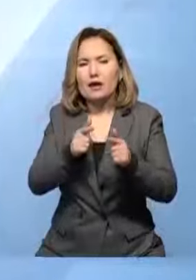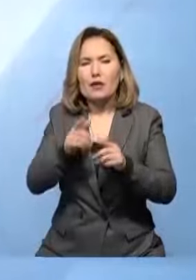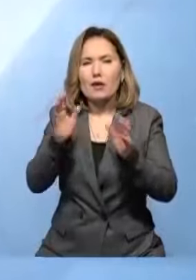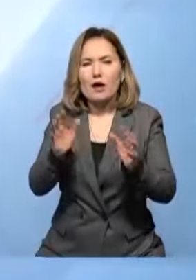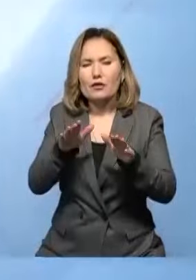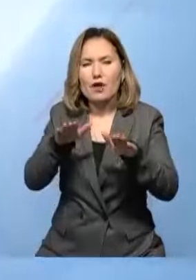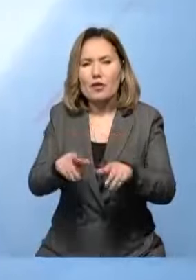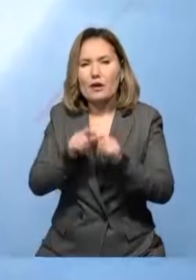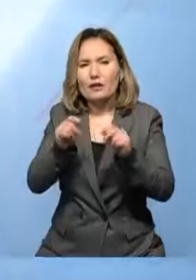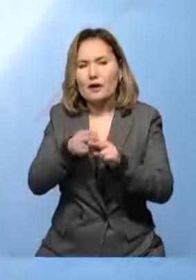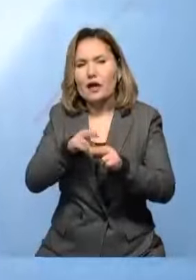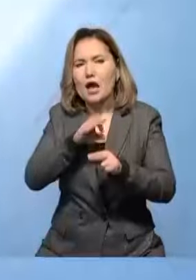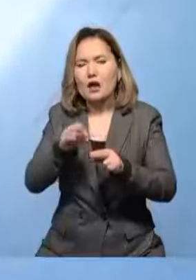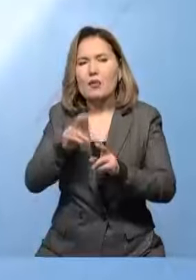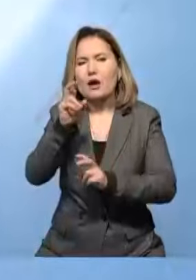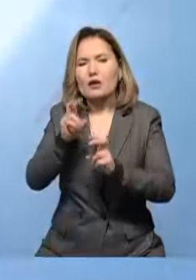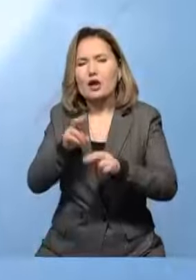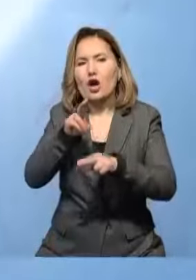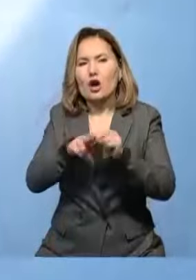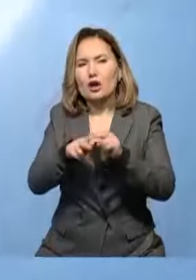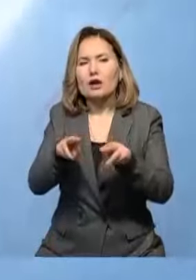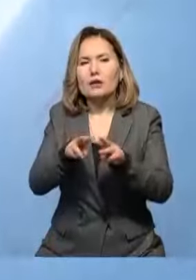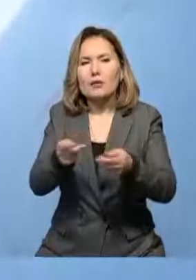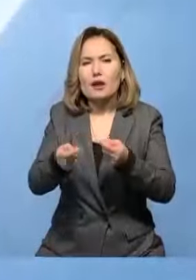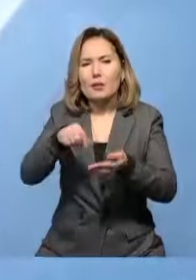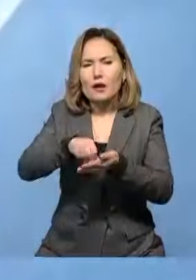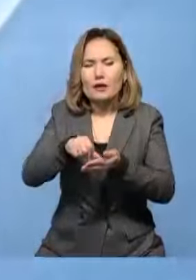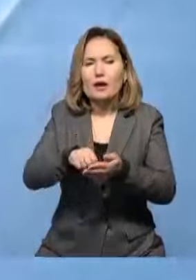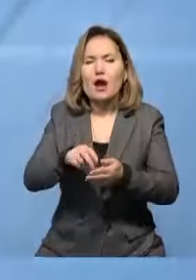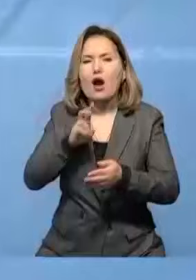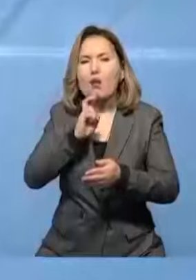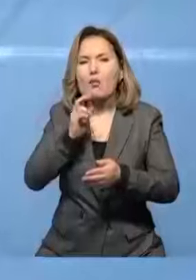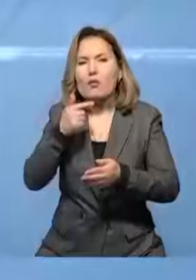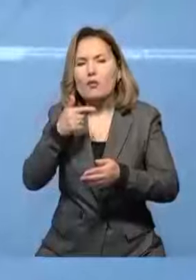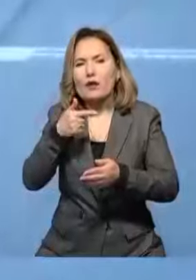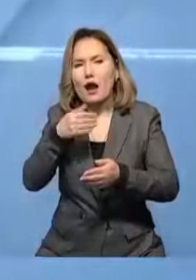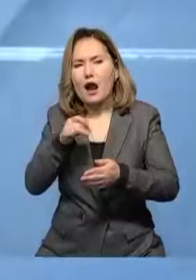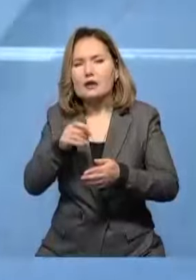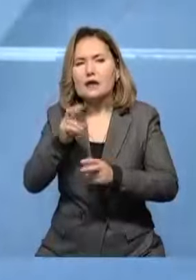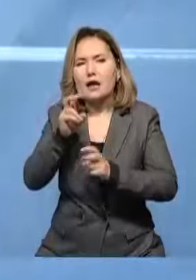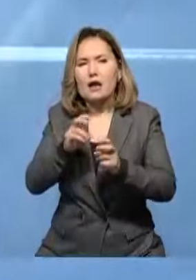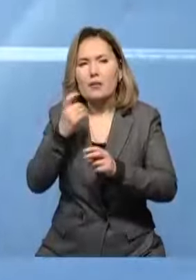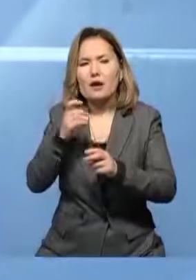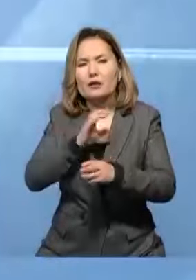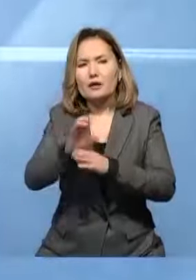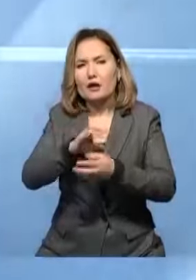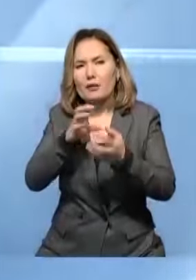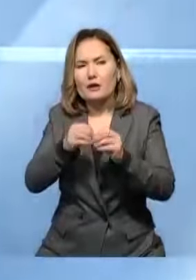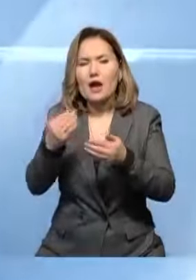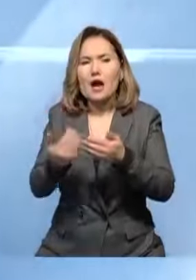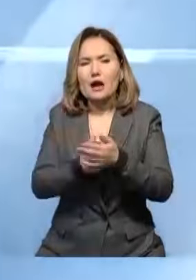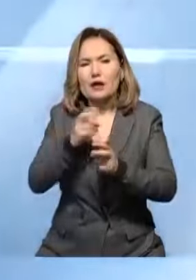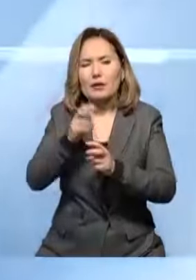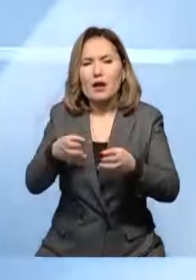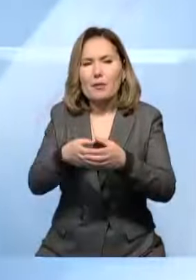сақтайтын қойма ашты. Рәсімге өнеркәсіп және құрылыс министрлігінің өкілдері, мұнай газ химия өнімдерін өндірушілер мен полимерді қайта